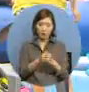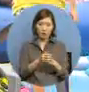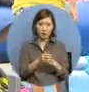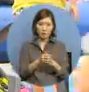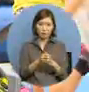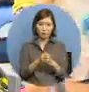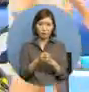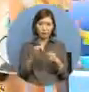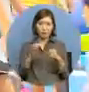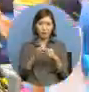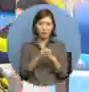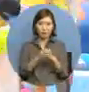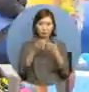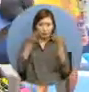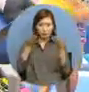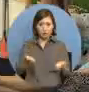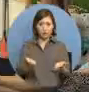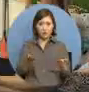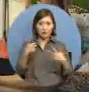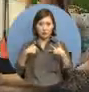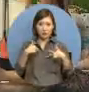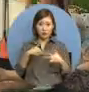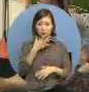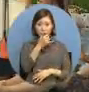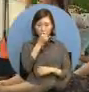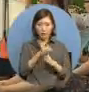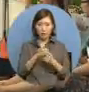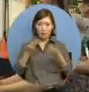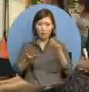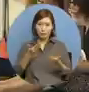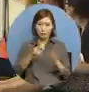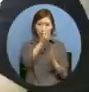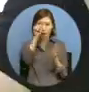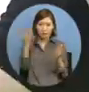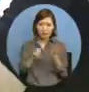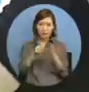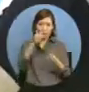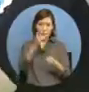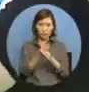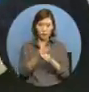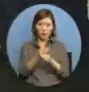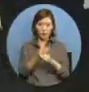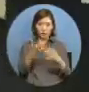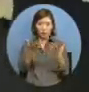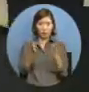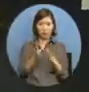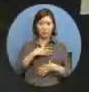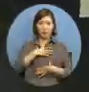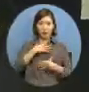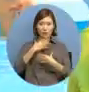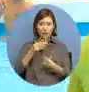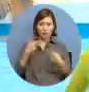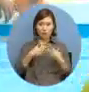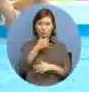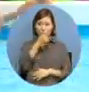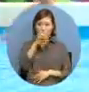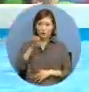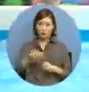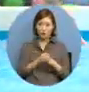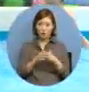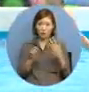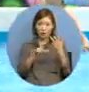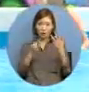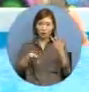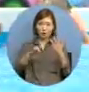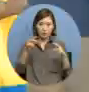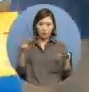그곳에서 주민들이 바캉스를 즐기고 바쁜 일상 속 동네에서 편하게 즐기는 성북 문화 바캉스. 8월 첫째